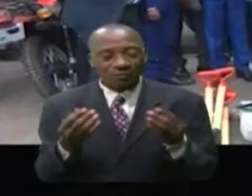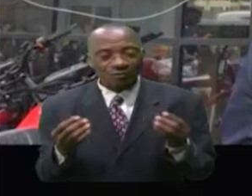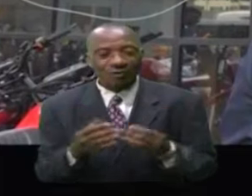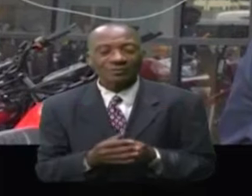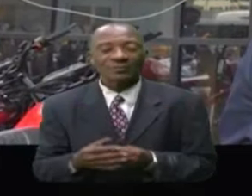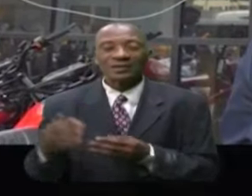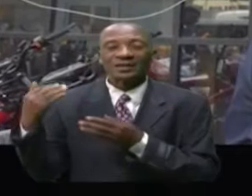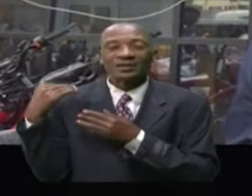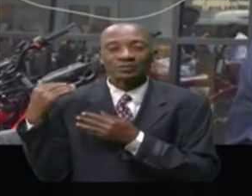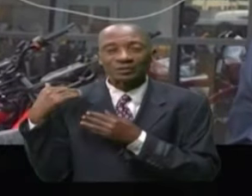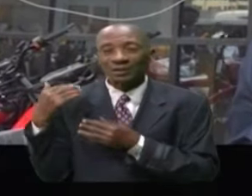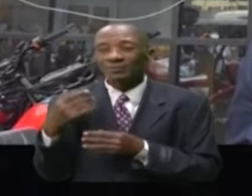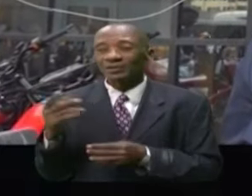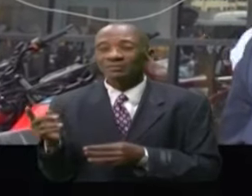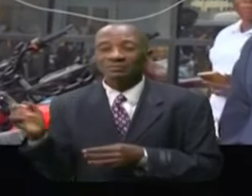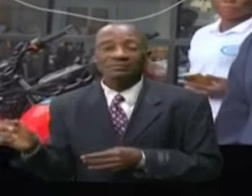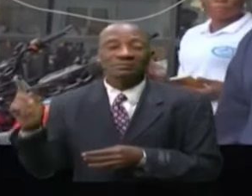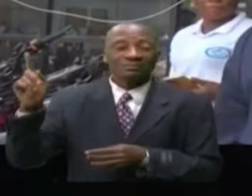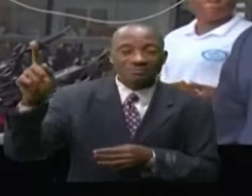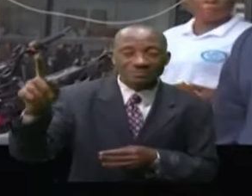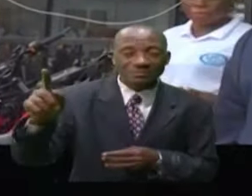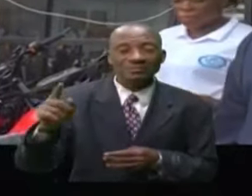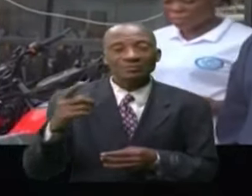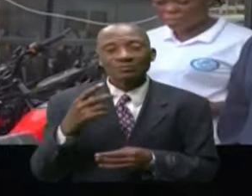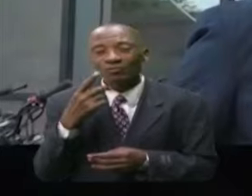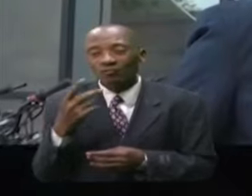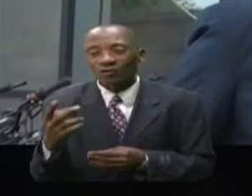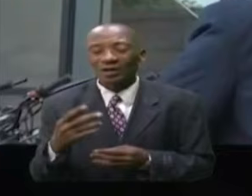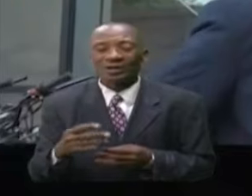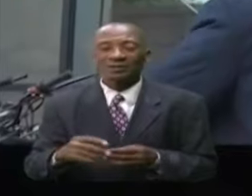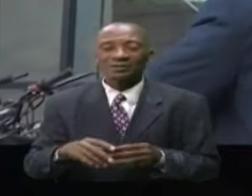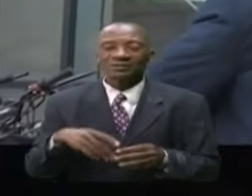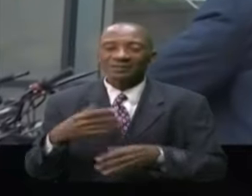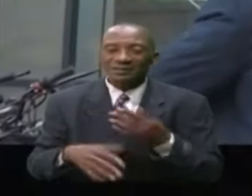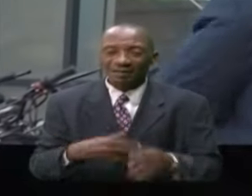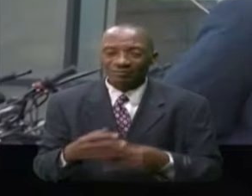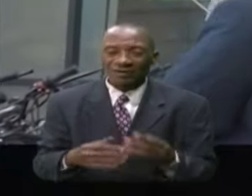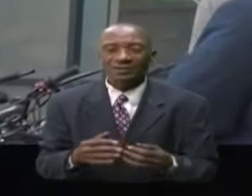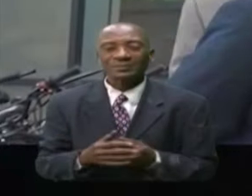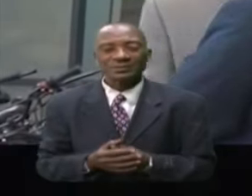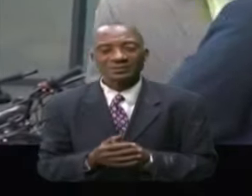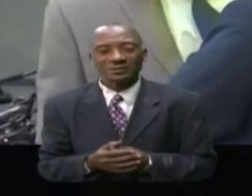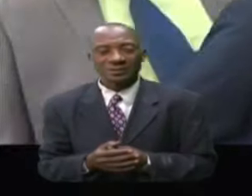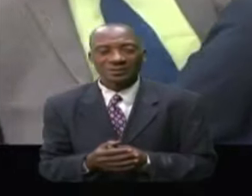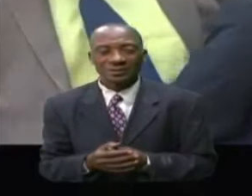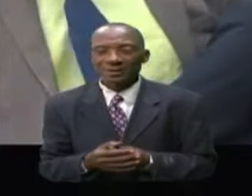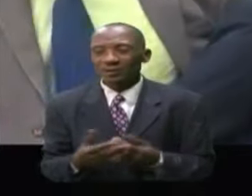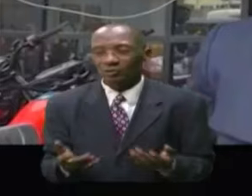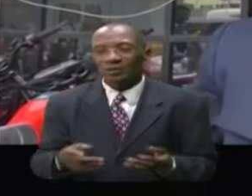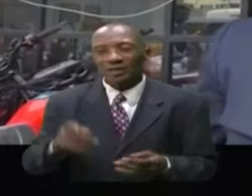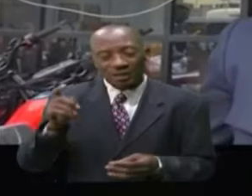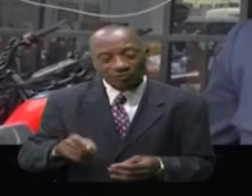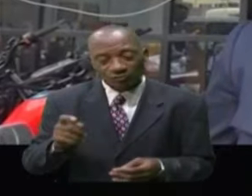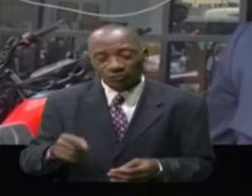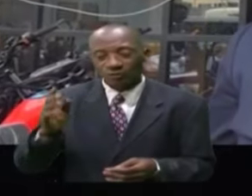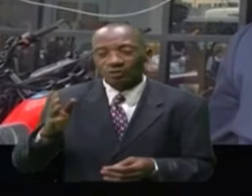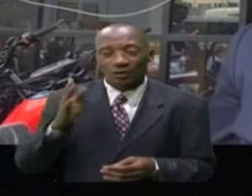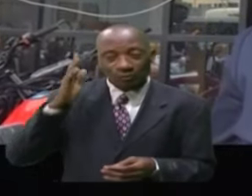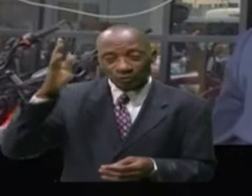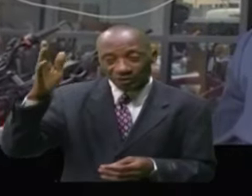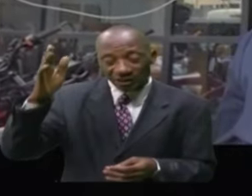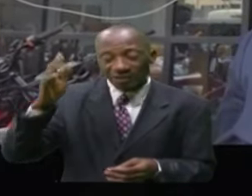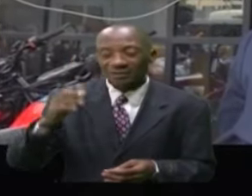dans le domaine agricole et a promis de nourrir dans les tout prochains jours Kinshasa avec du riz bio. Nous allons